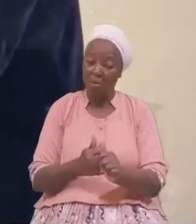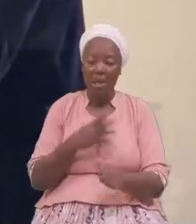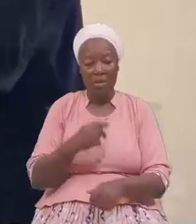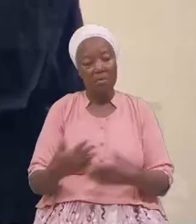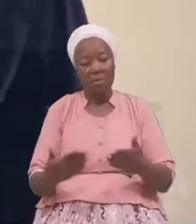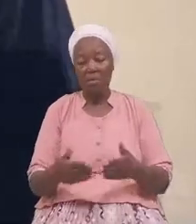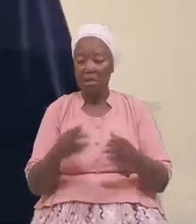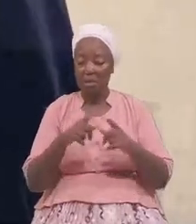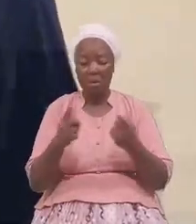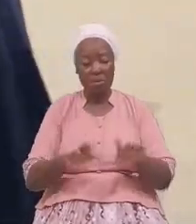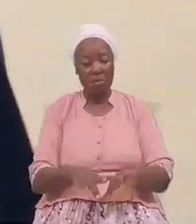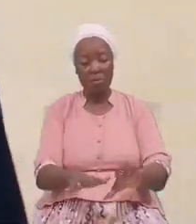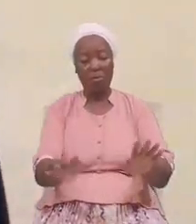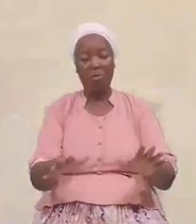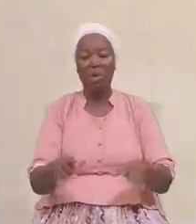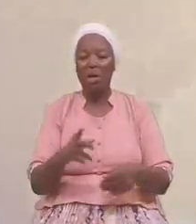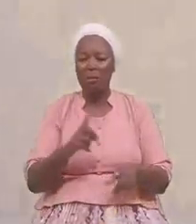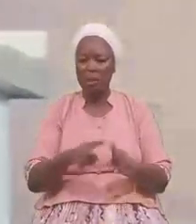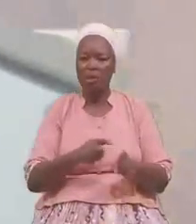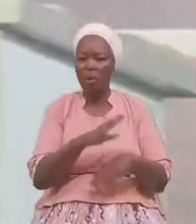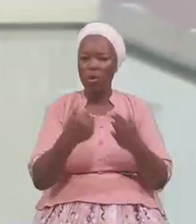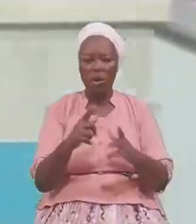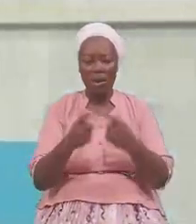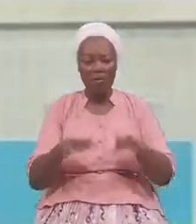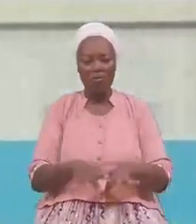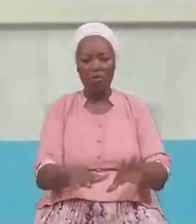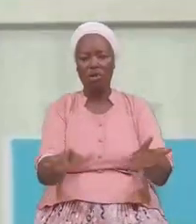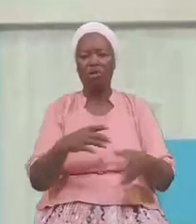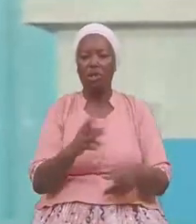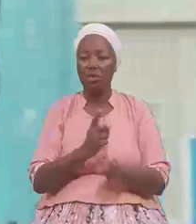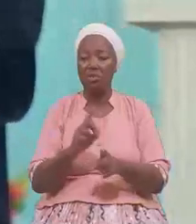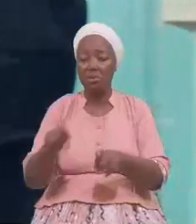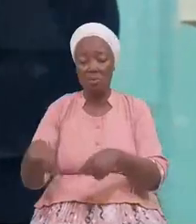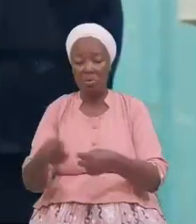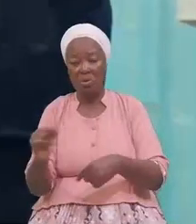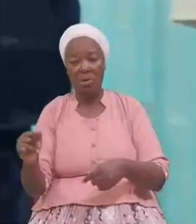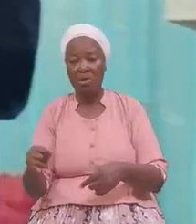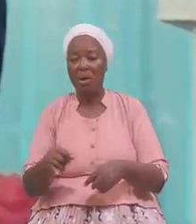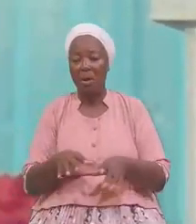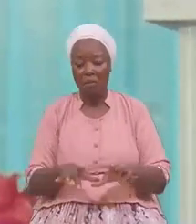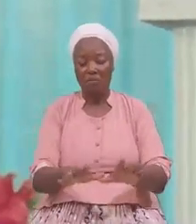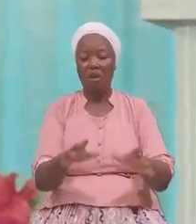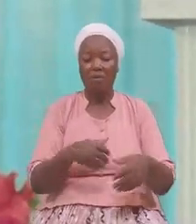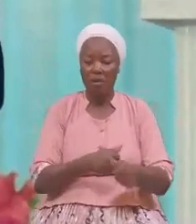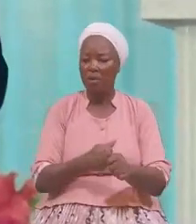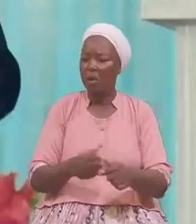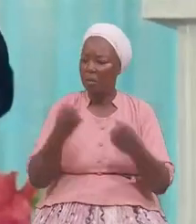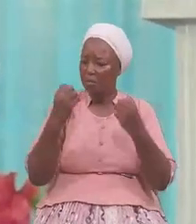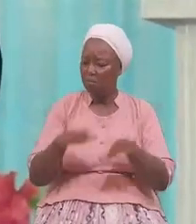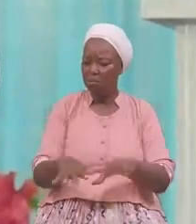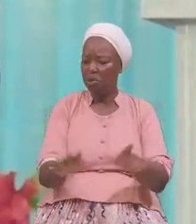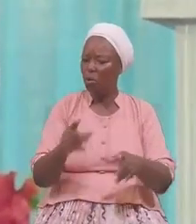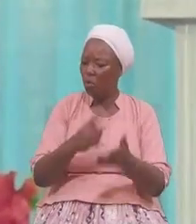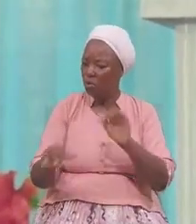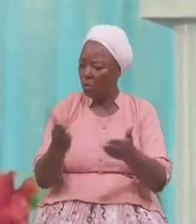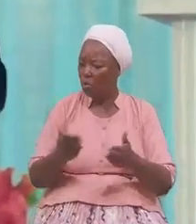Mais la grande foule marchait seulement. Multitude. Où est-ce que vous allez? On ne veut rien. Pourquoi